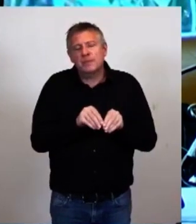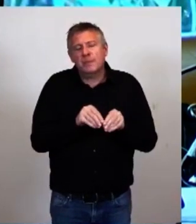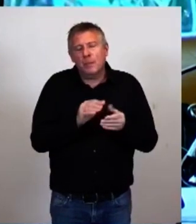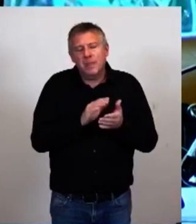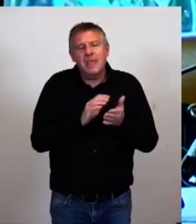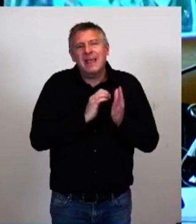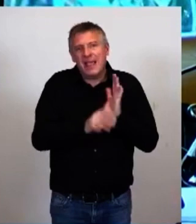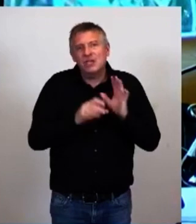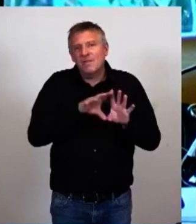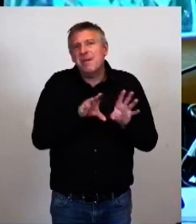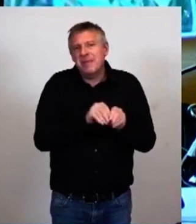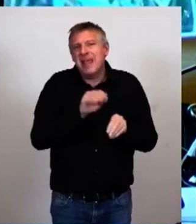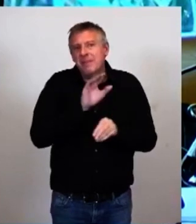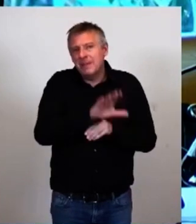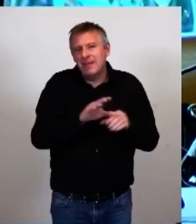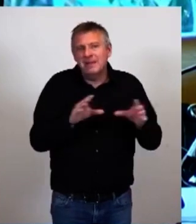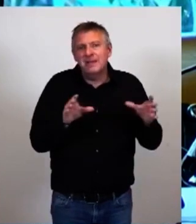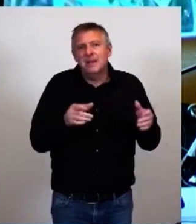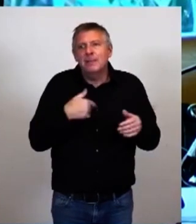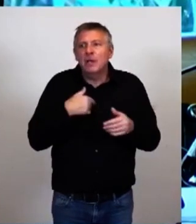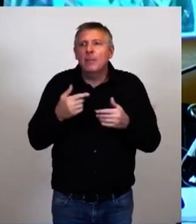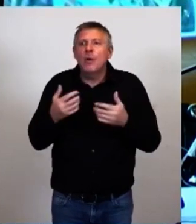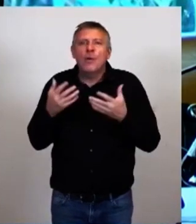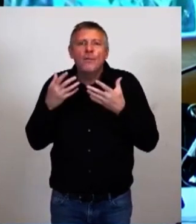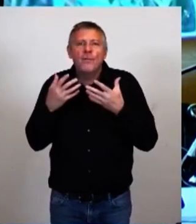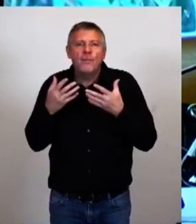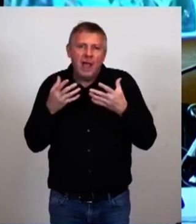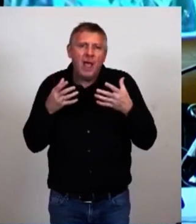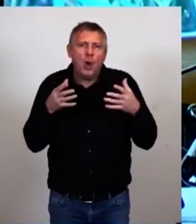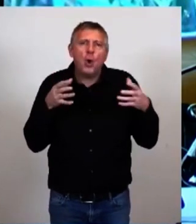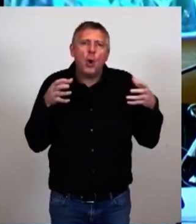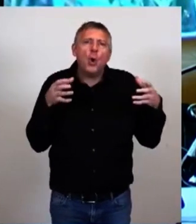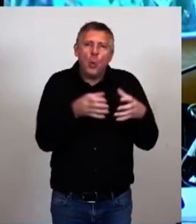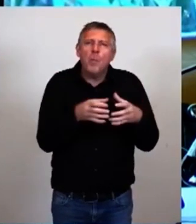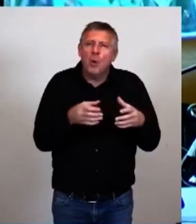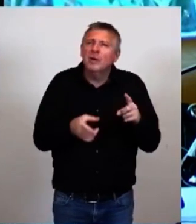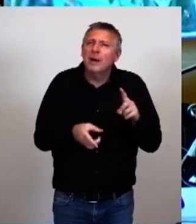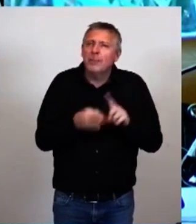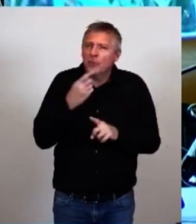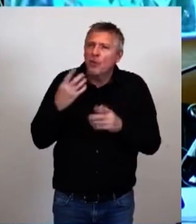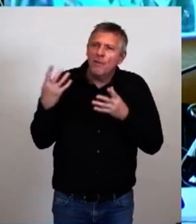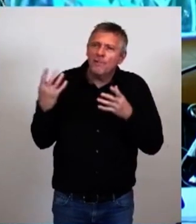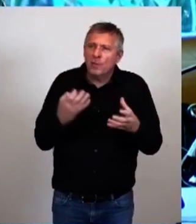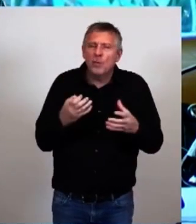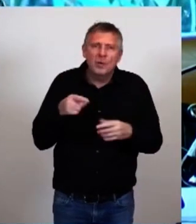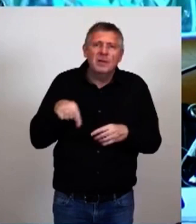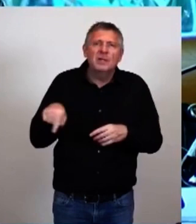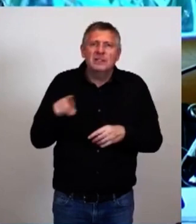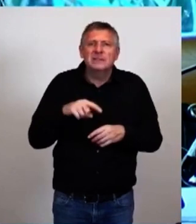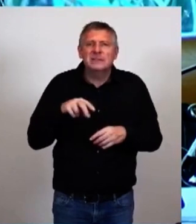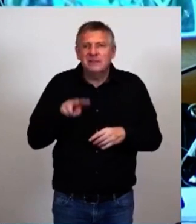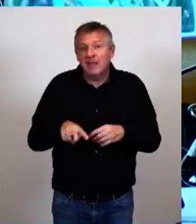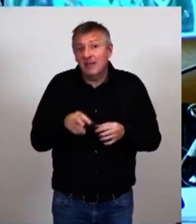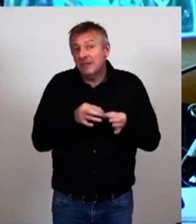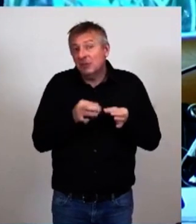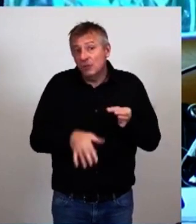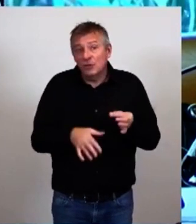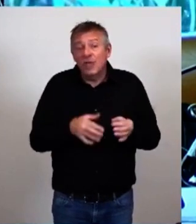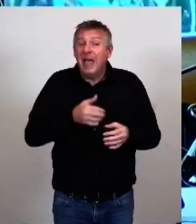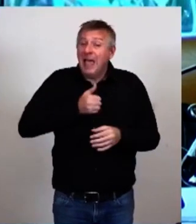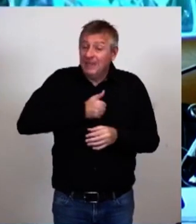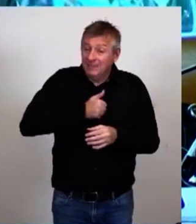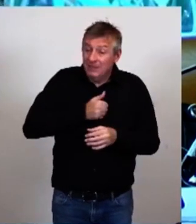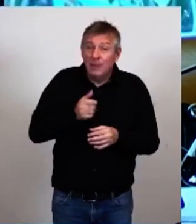que les difficultés de recrutement sont très fortes sur cette catégorie, mais ça fait partie des solutions qui, à mon avis, allient accueil individuel et